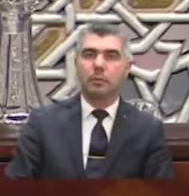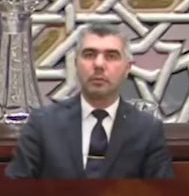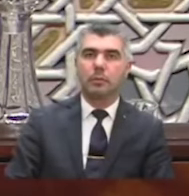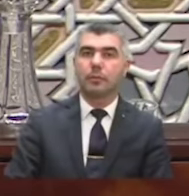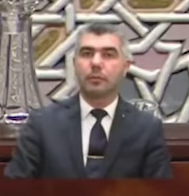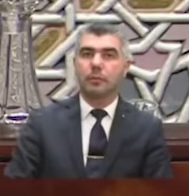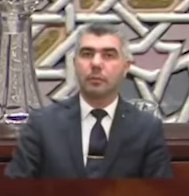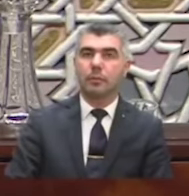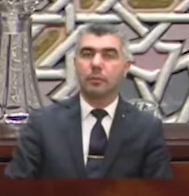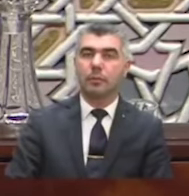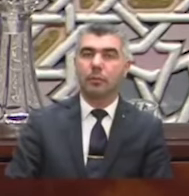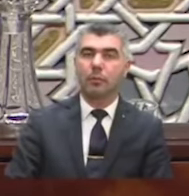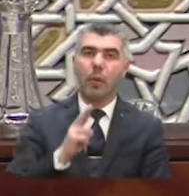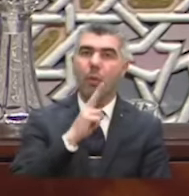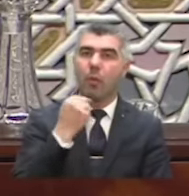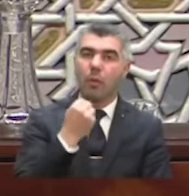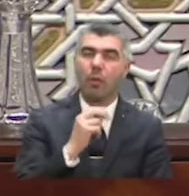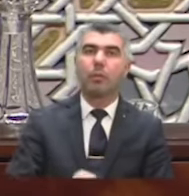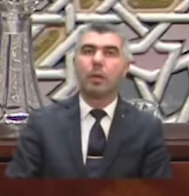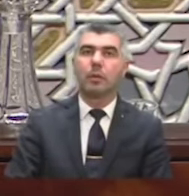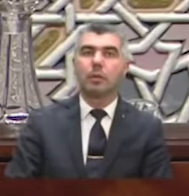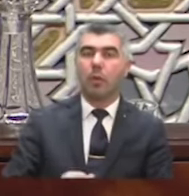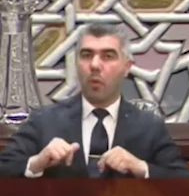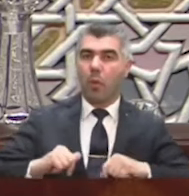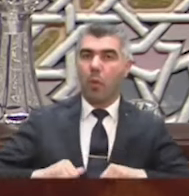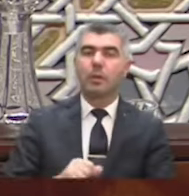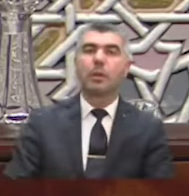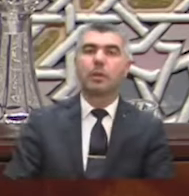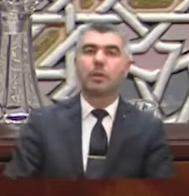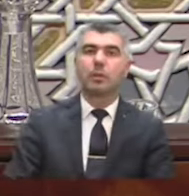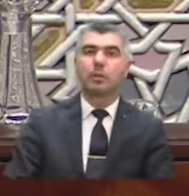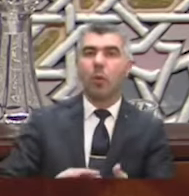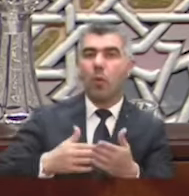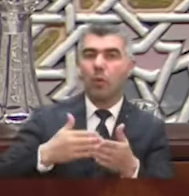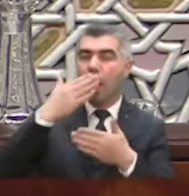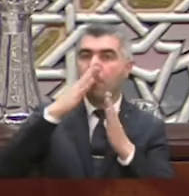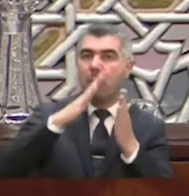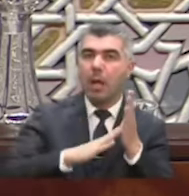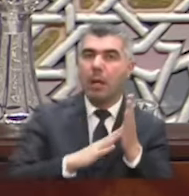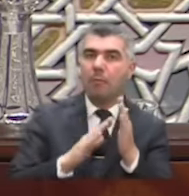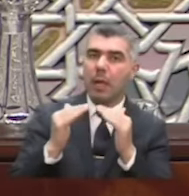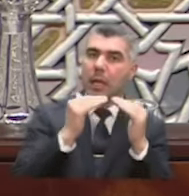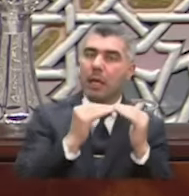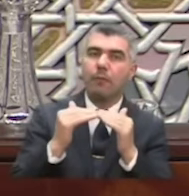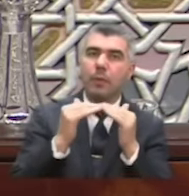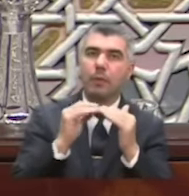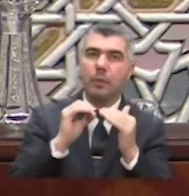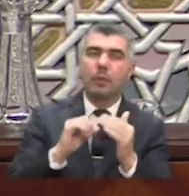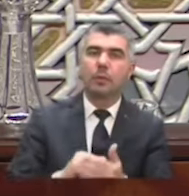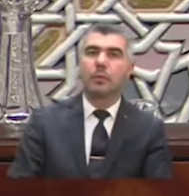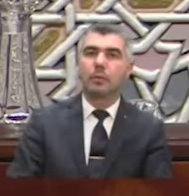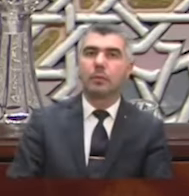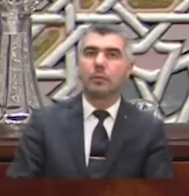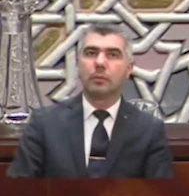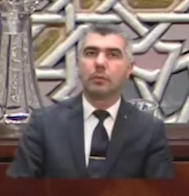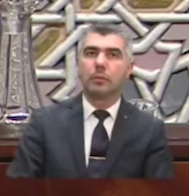لا غير واحد الحكومة وزراء لجميع المغاربة ومن ضمنهم